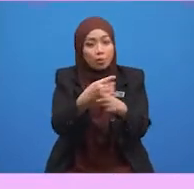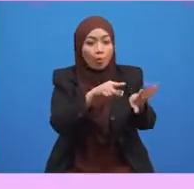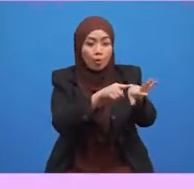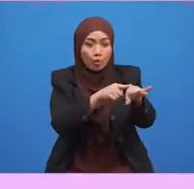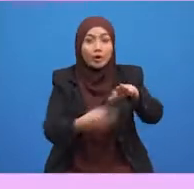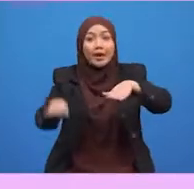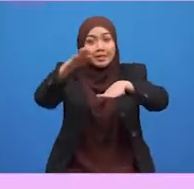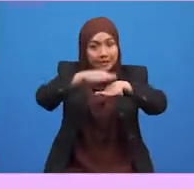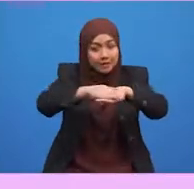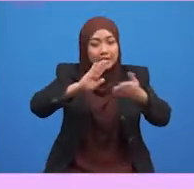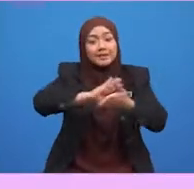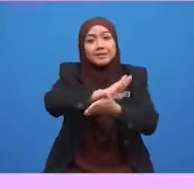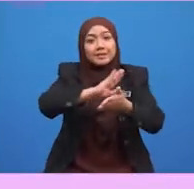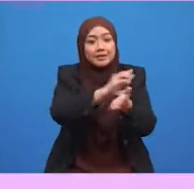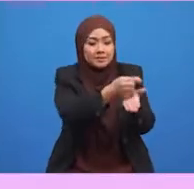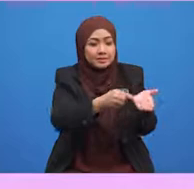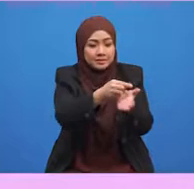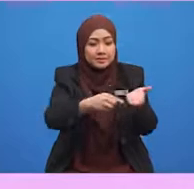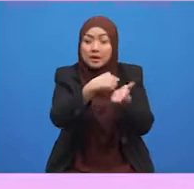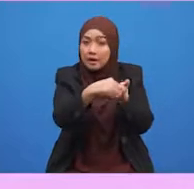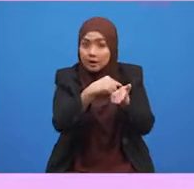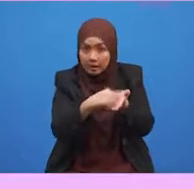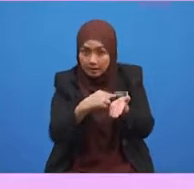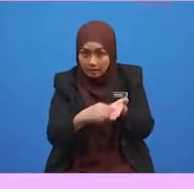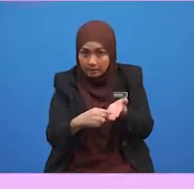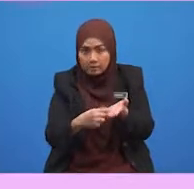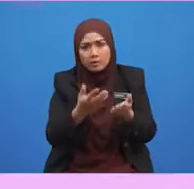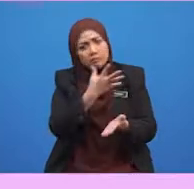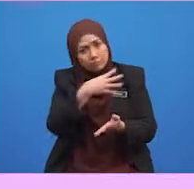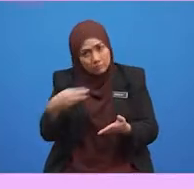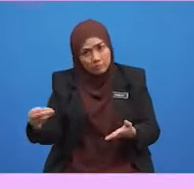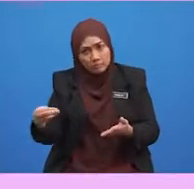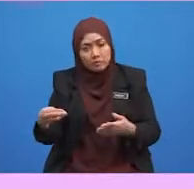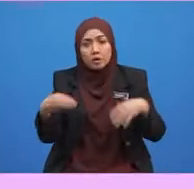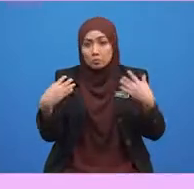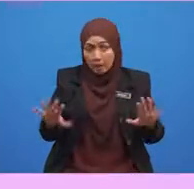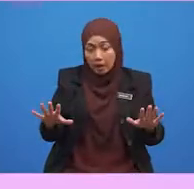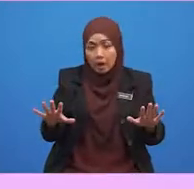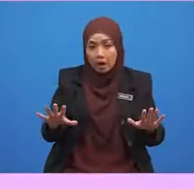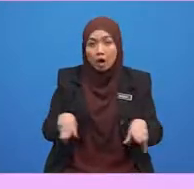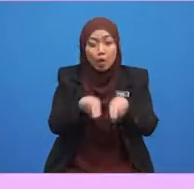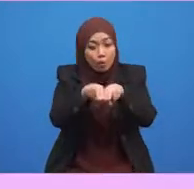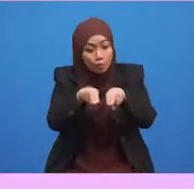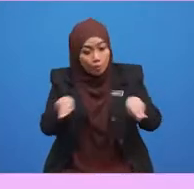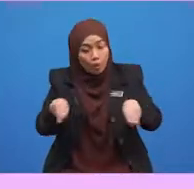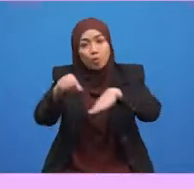di atas kertas grid. Kemudian, ukur bentuk daun menggunakan